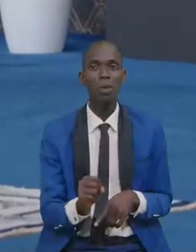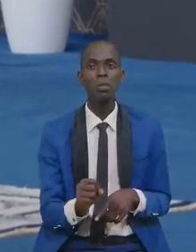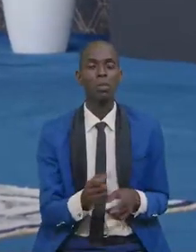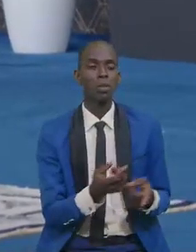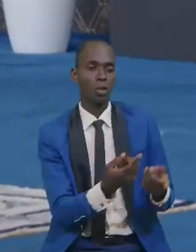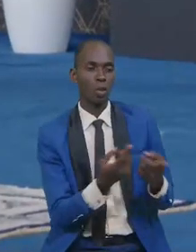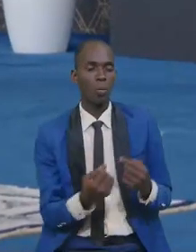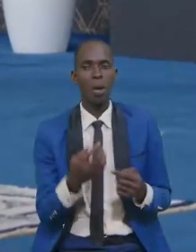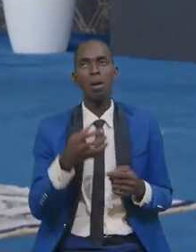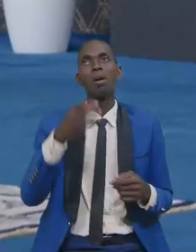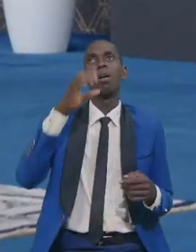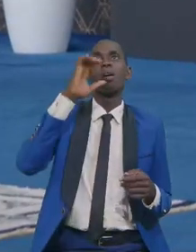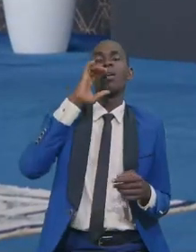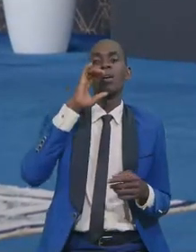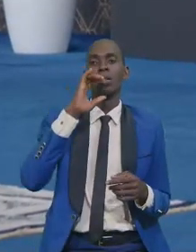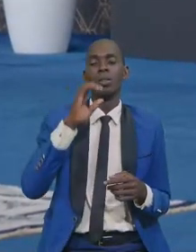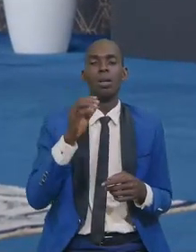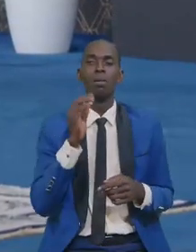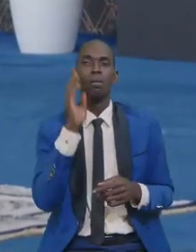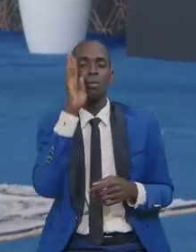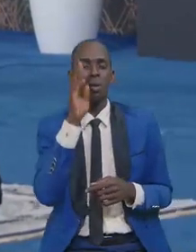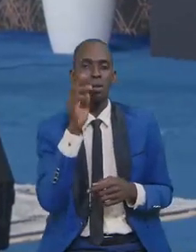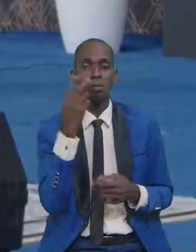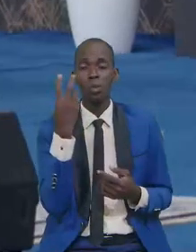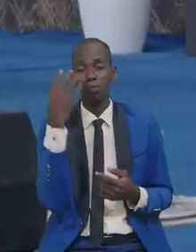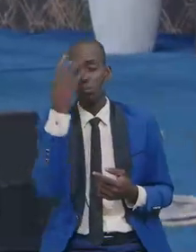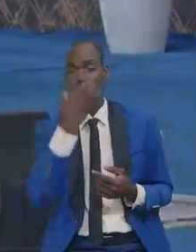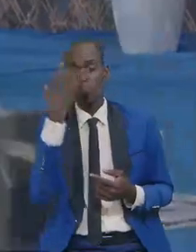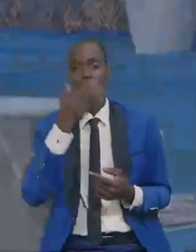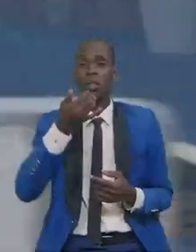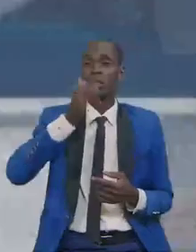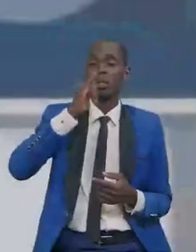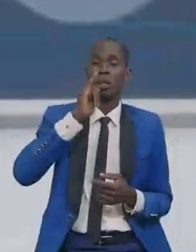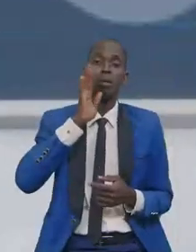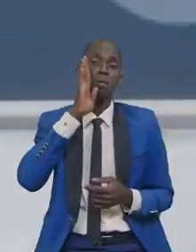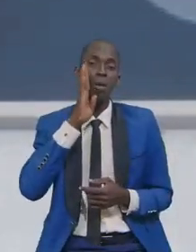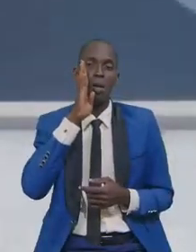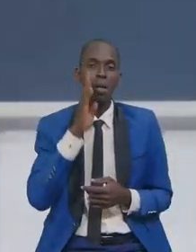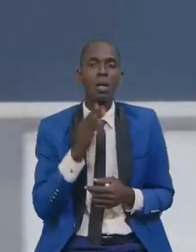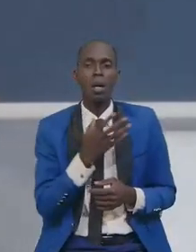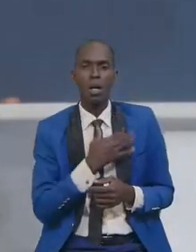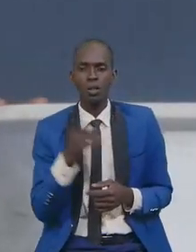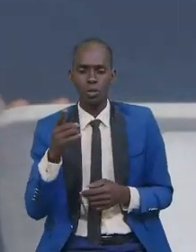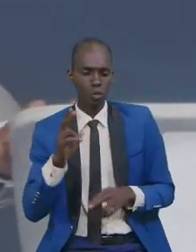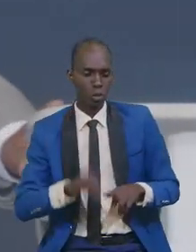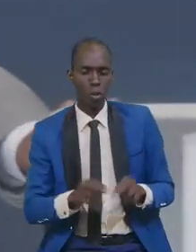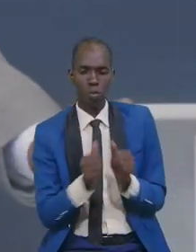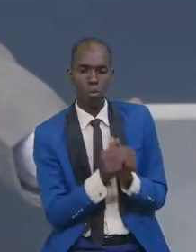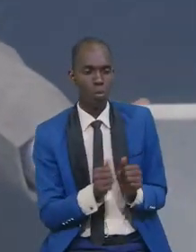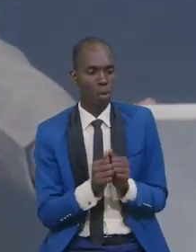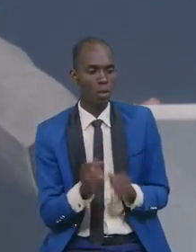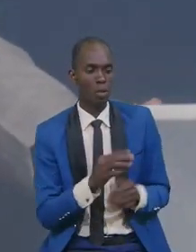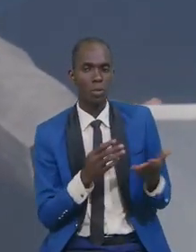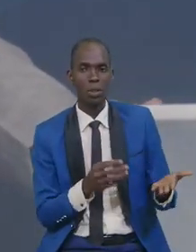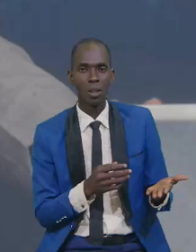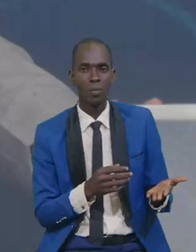ils boivent leur alcool. Et tu es là avec eux. Ainsi, comme ils boivent, ils disent, et toi,